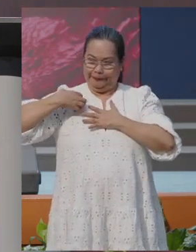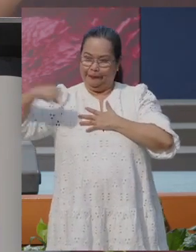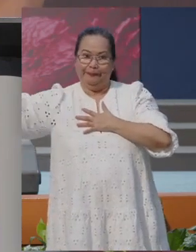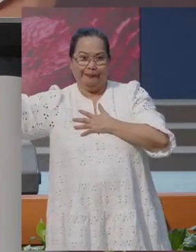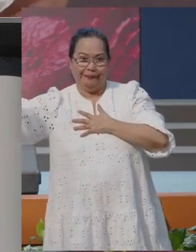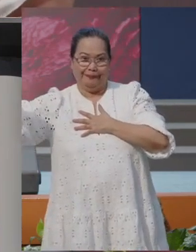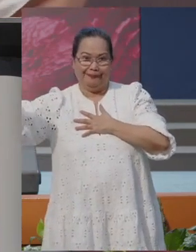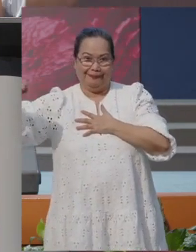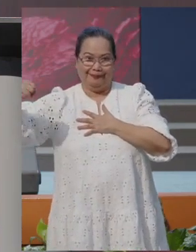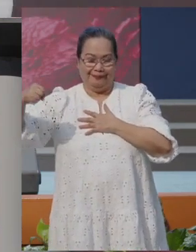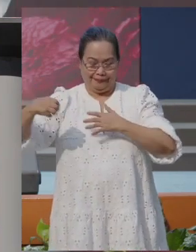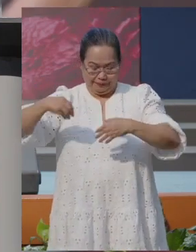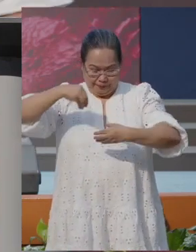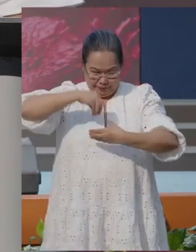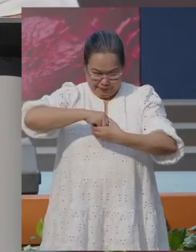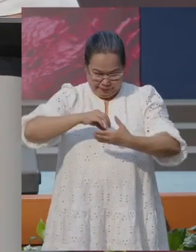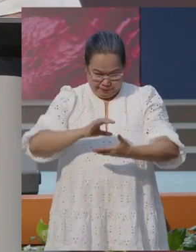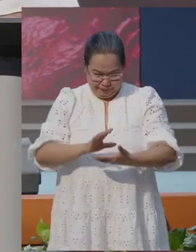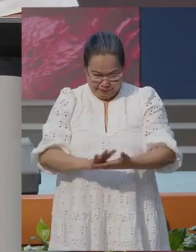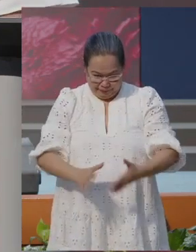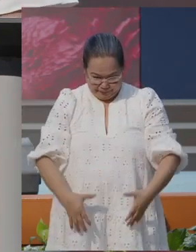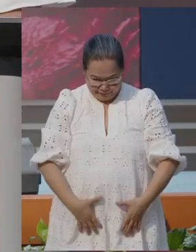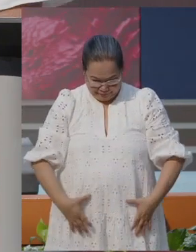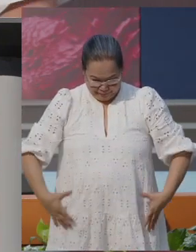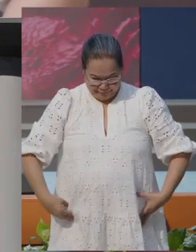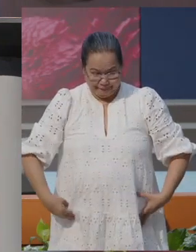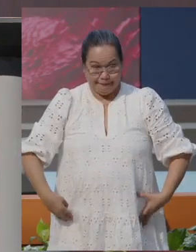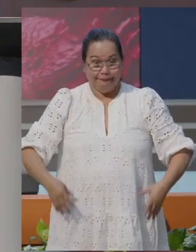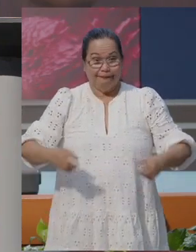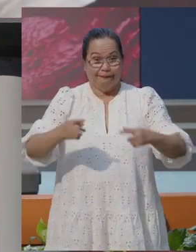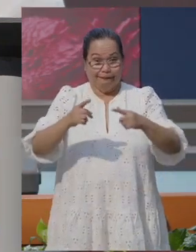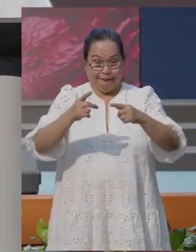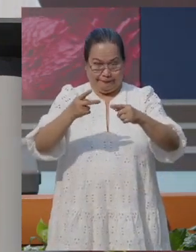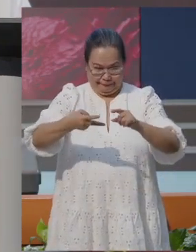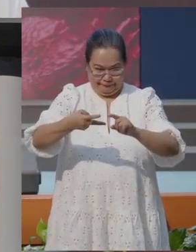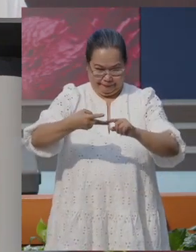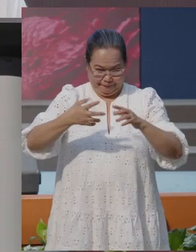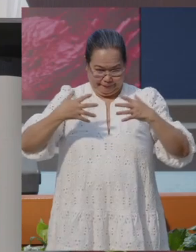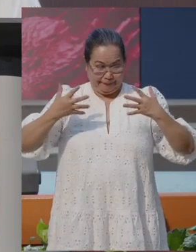ay underwear, tunic, no? Isang shirt